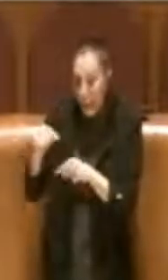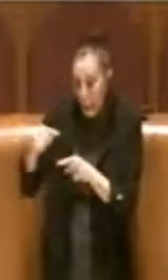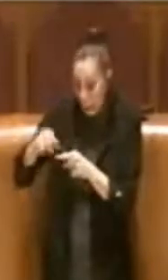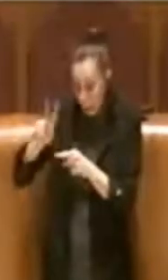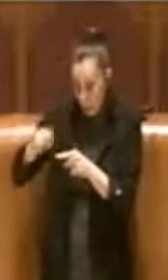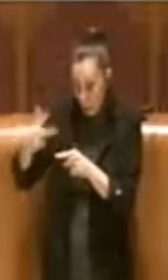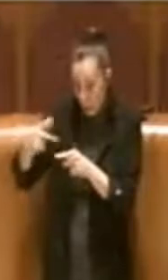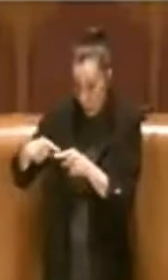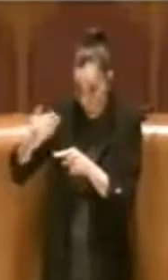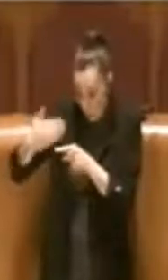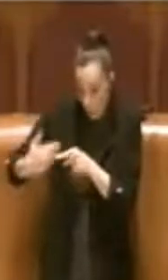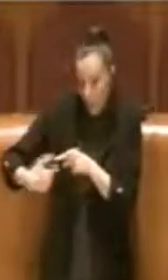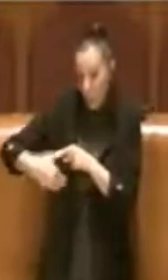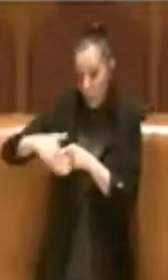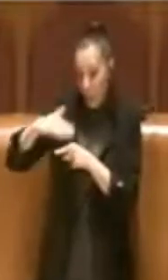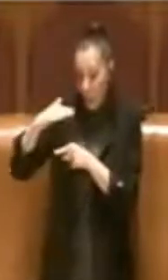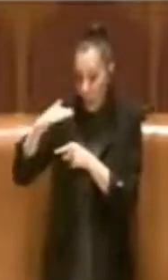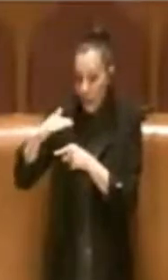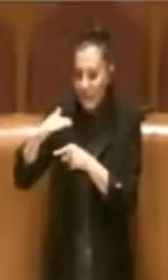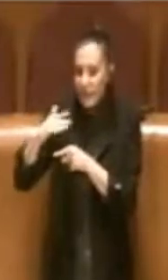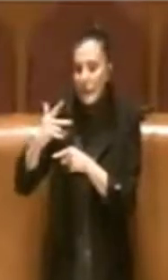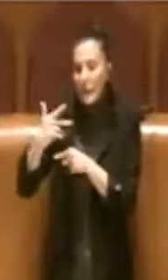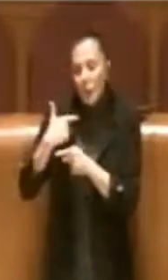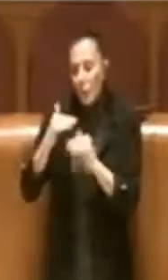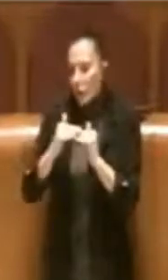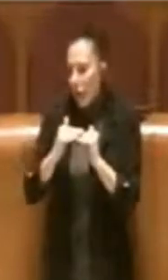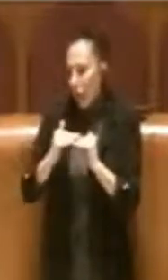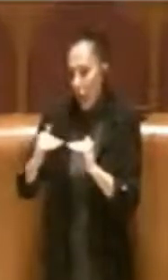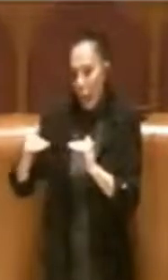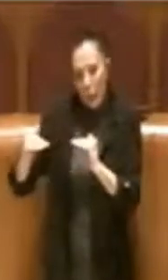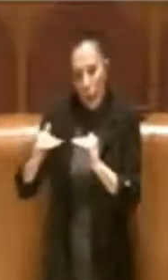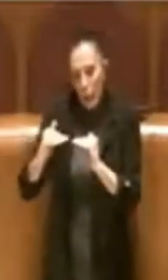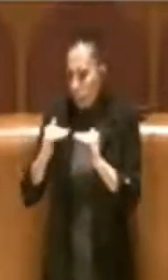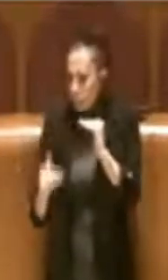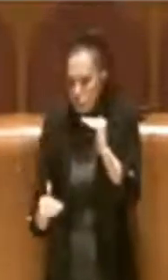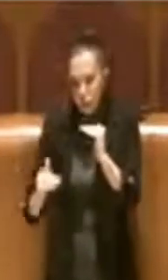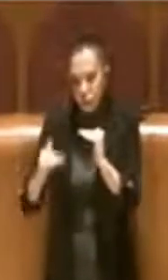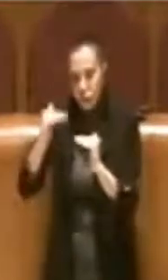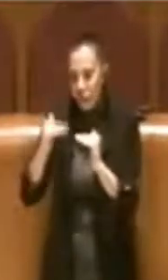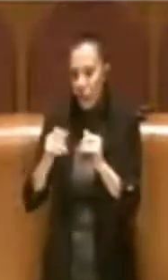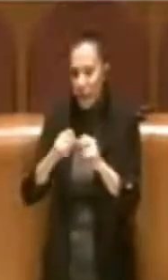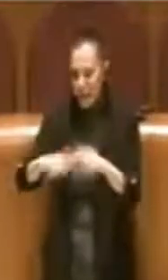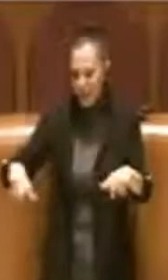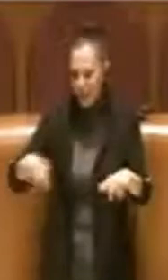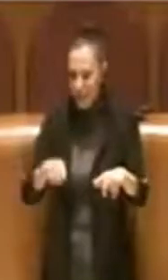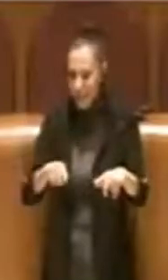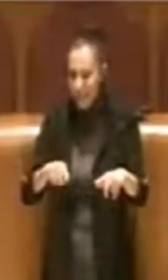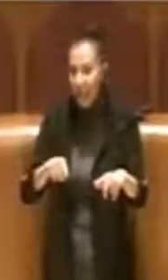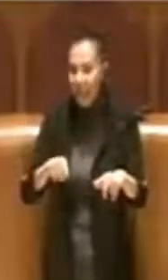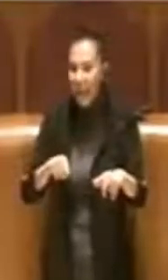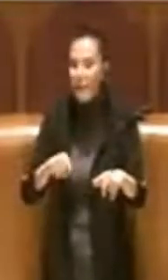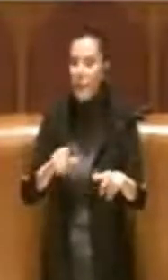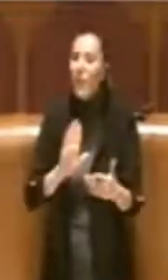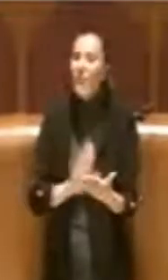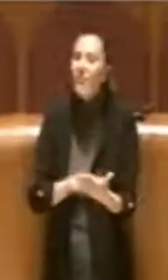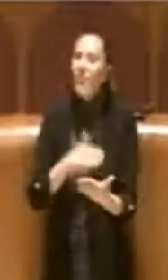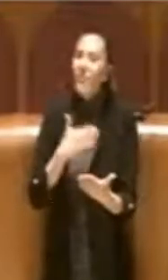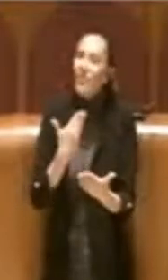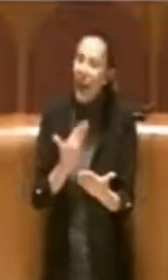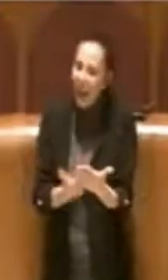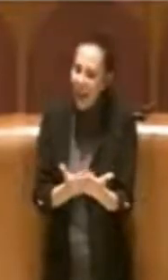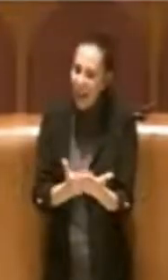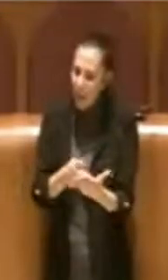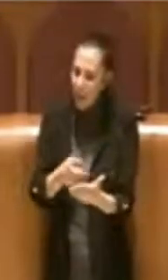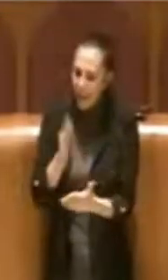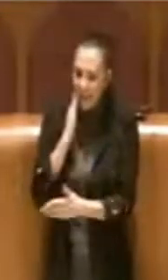in poi ci sono stati sicuramente dei disallineamenti, cioè già il fatto che una città spesso questo valore, questo montante insomma,